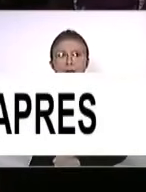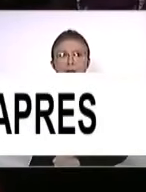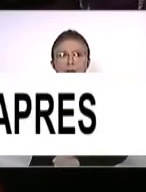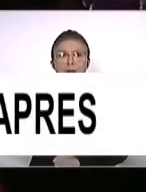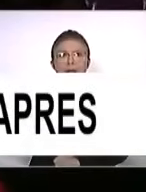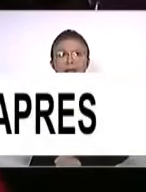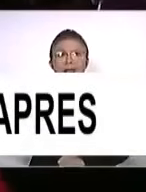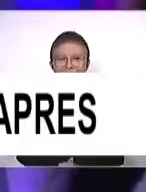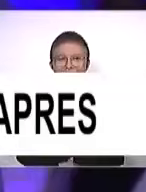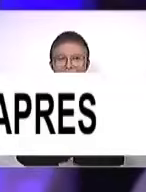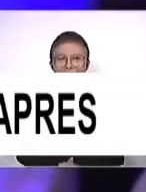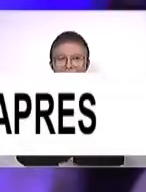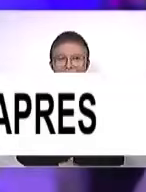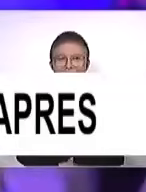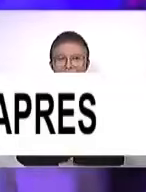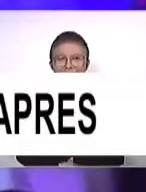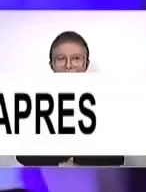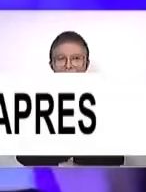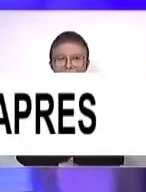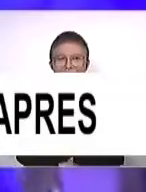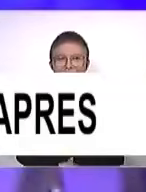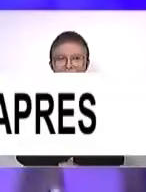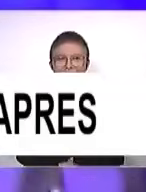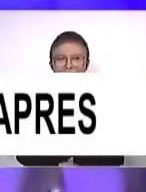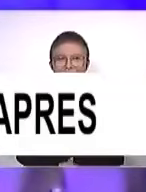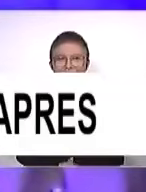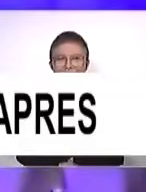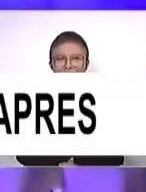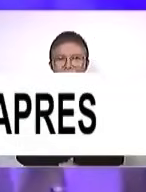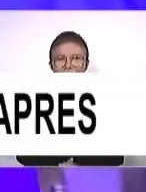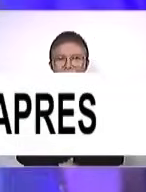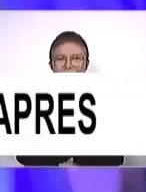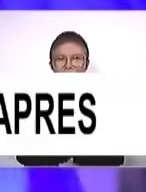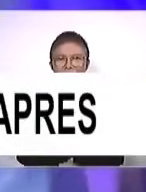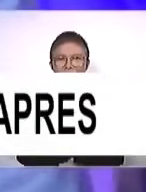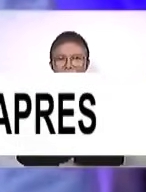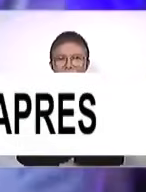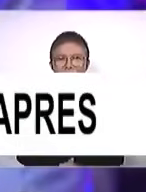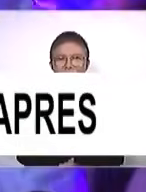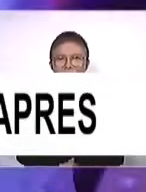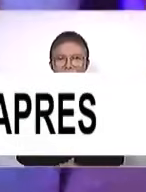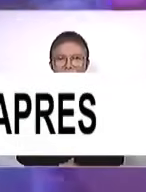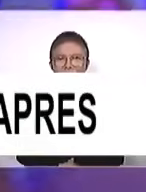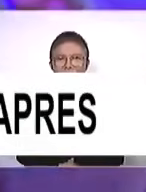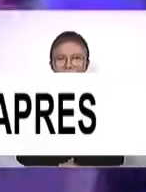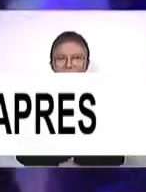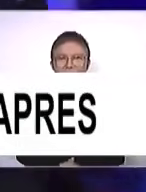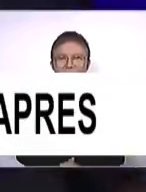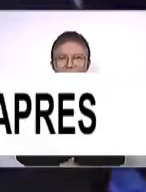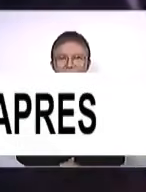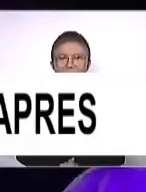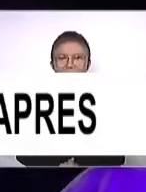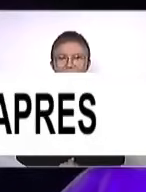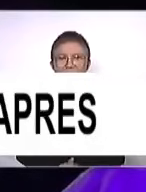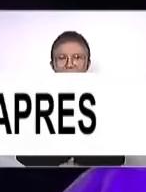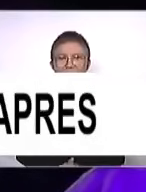mereka sampaikan akan dicerna oleh publik saat ini kan yang dilihat makanya perdebatan pdebatan soal istilah nah Oleh karena itu Ya kita